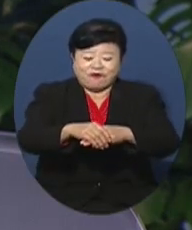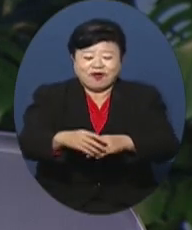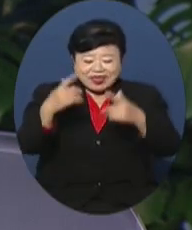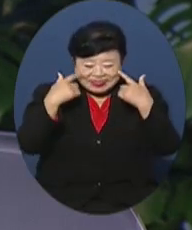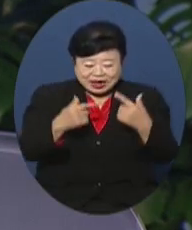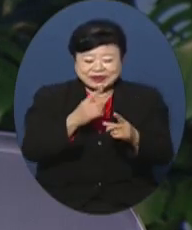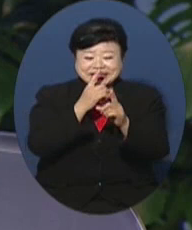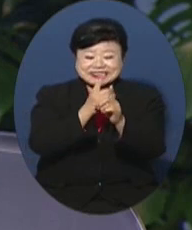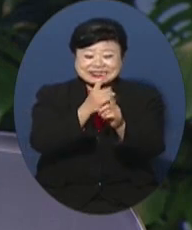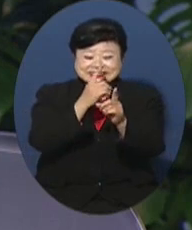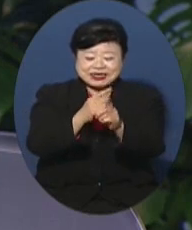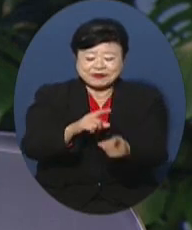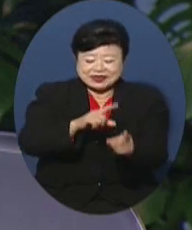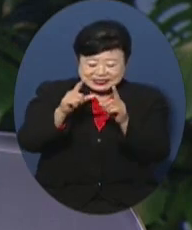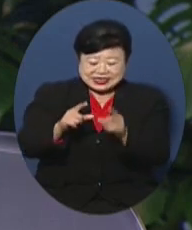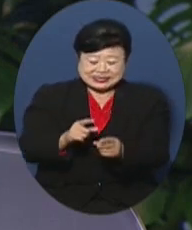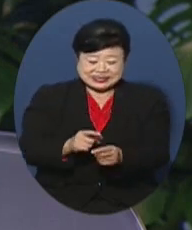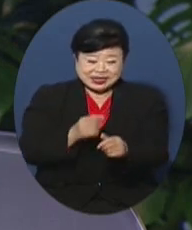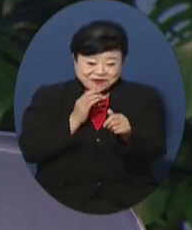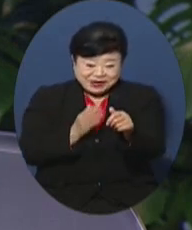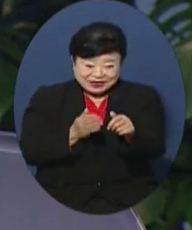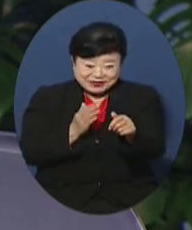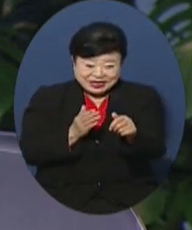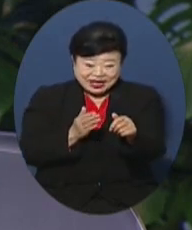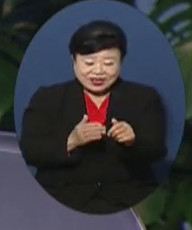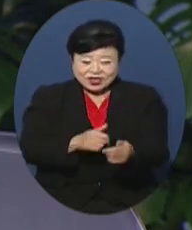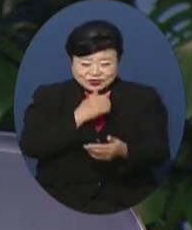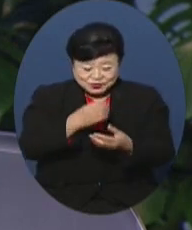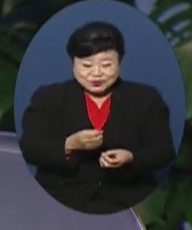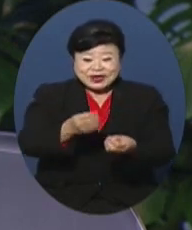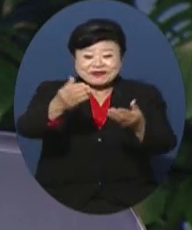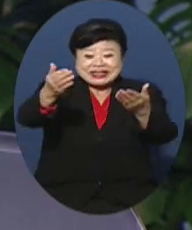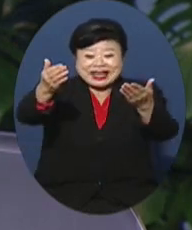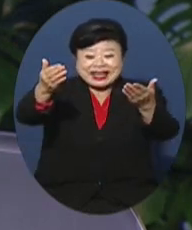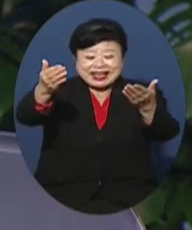날마다 승리하는 삶을 살게 되시기를 축원합니다.